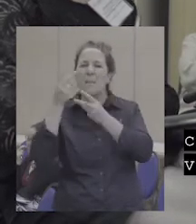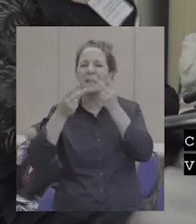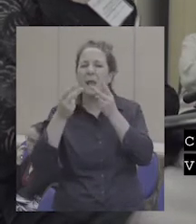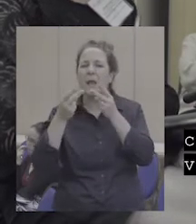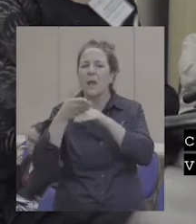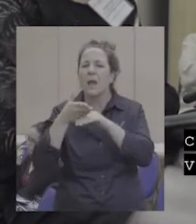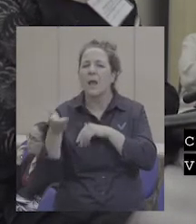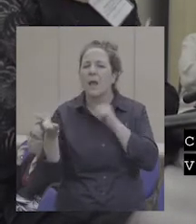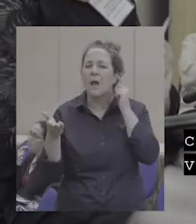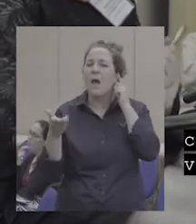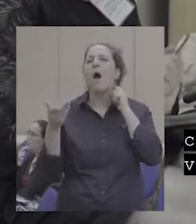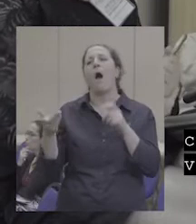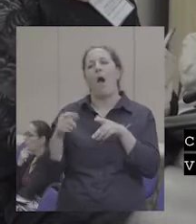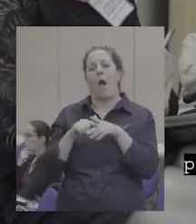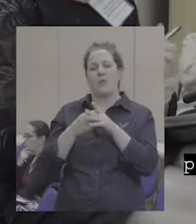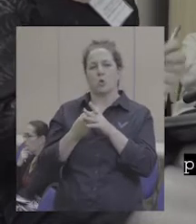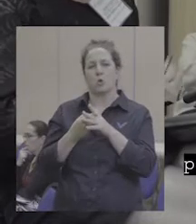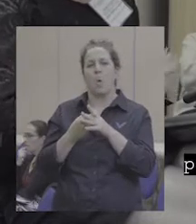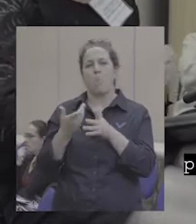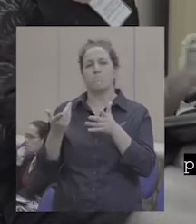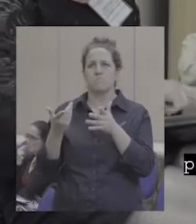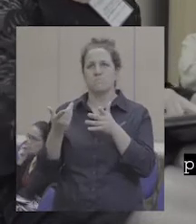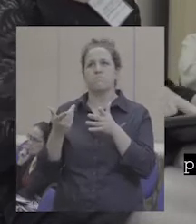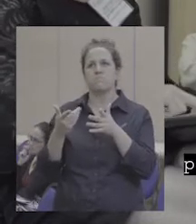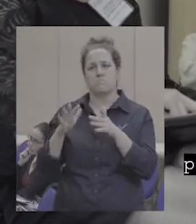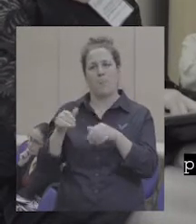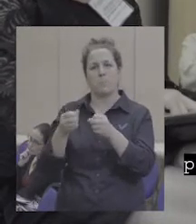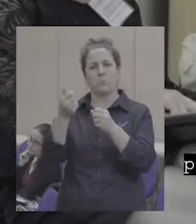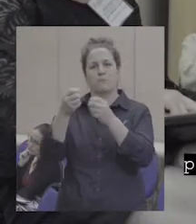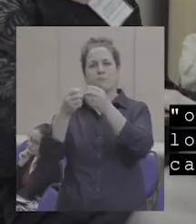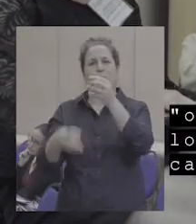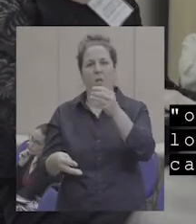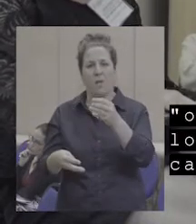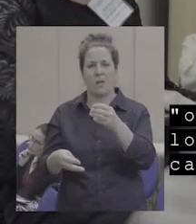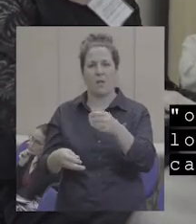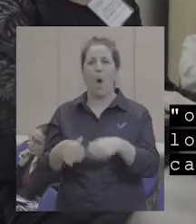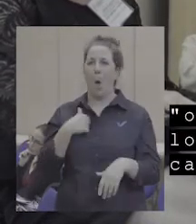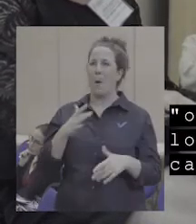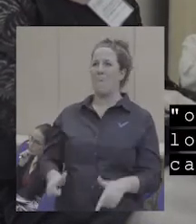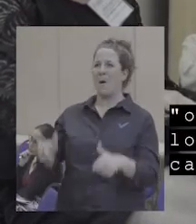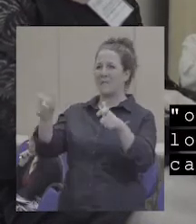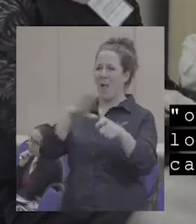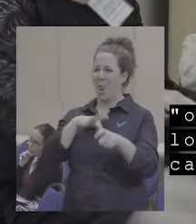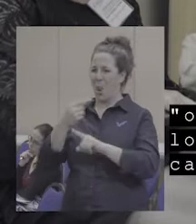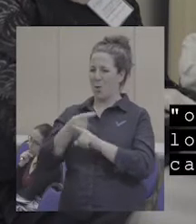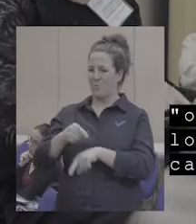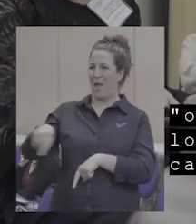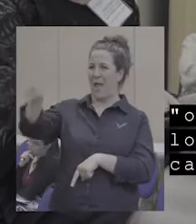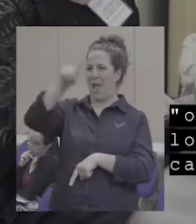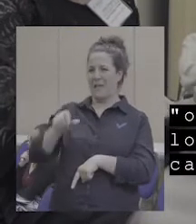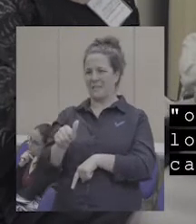C'est une introduction, mais là, ça va être beaucoup plus large que de dire, ah, on a 10 % de notre bâtiment de logement qu'on